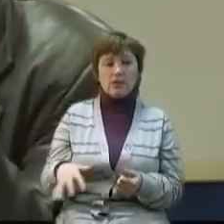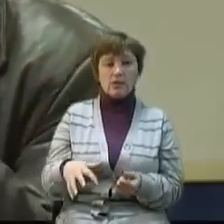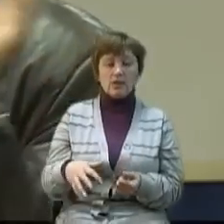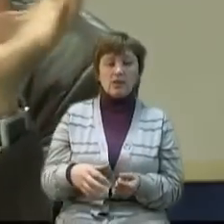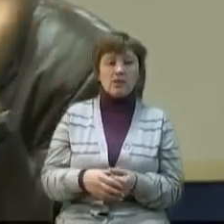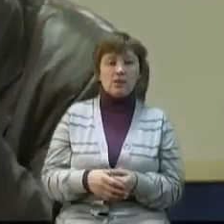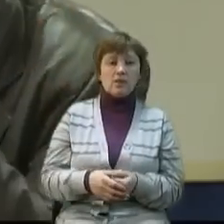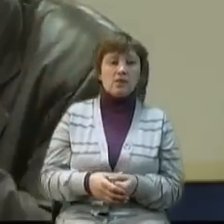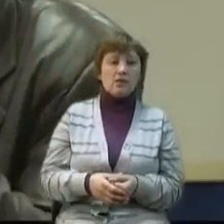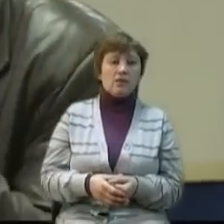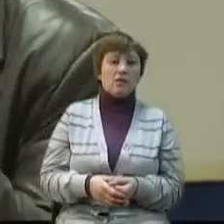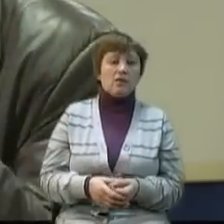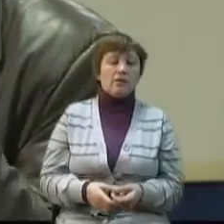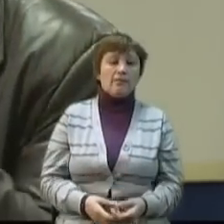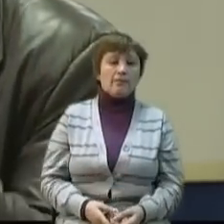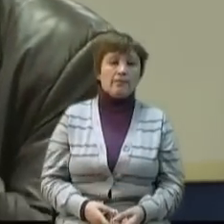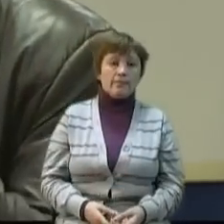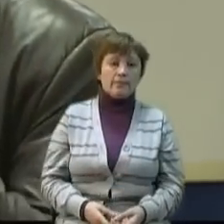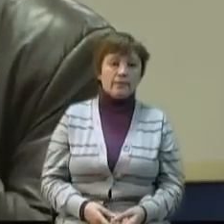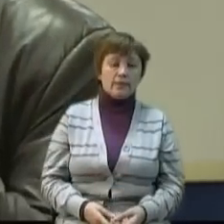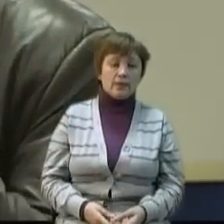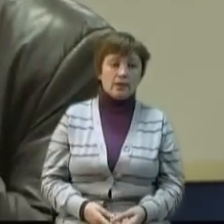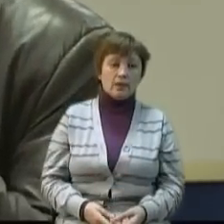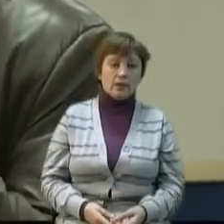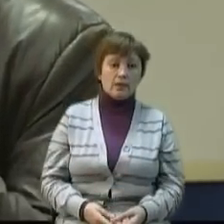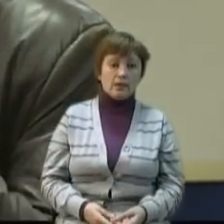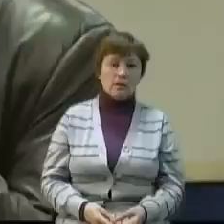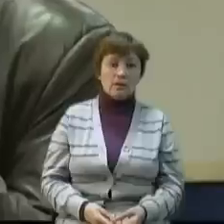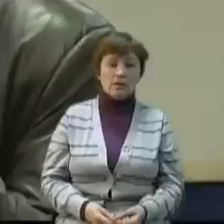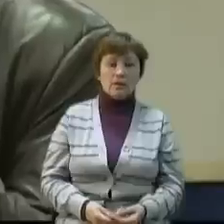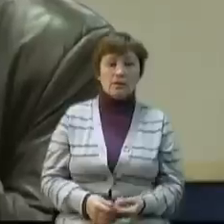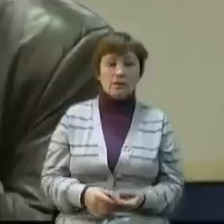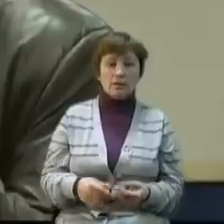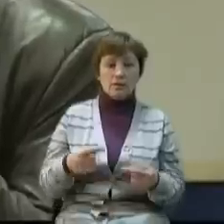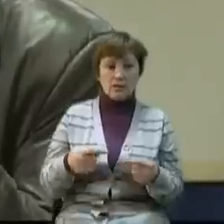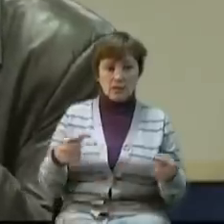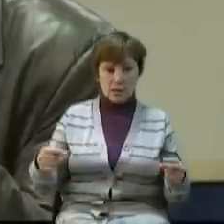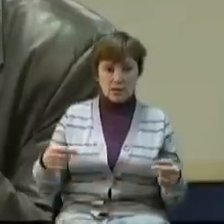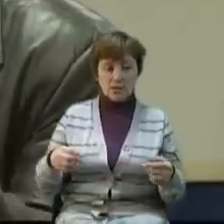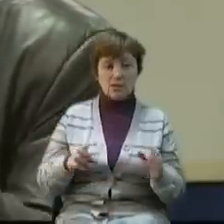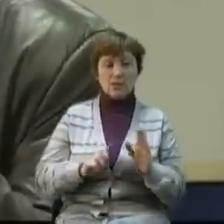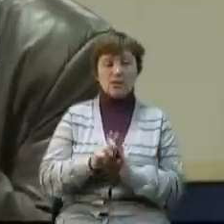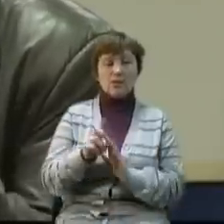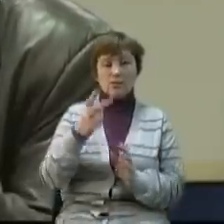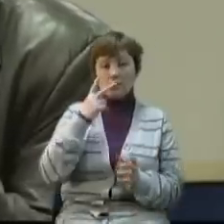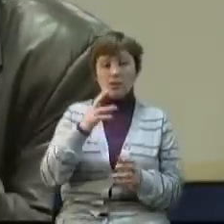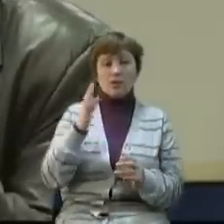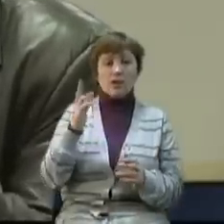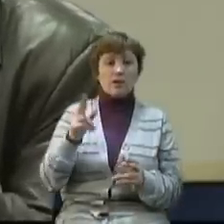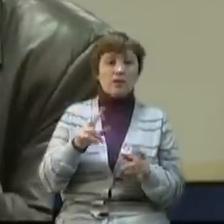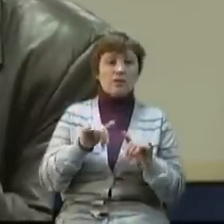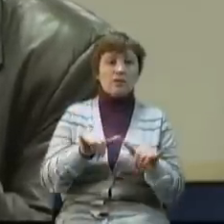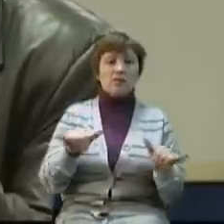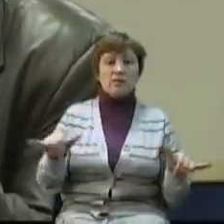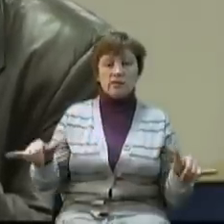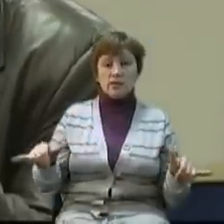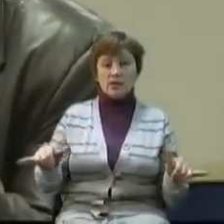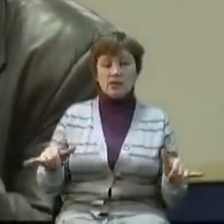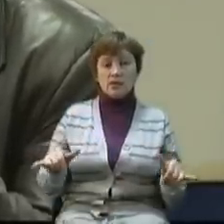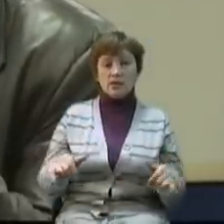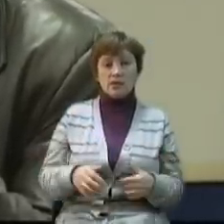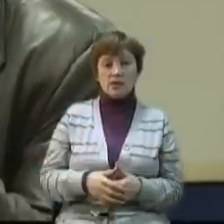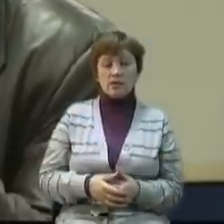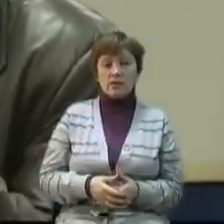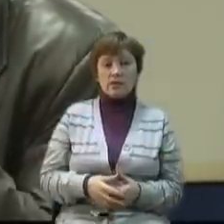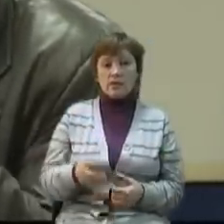немножко вот полное Евангелие, как называют сейчас, харизматические церкви. И вот смотрю, как они развиваются. И вижу